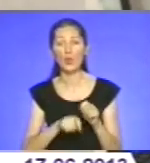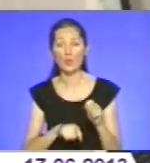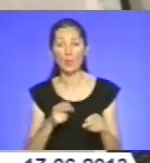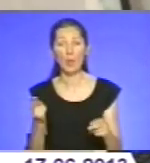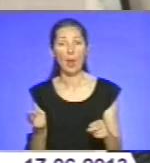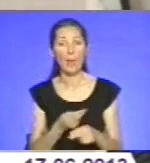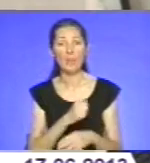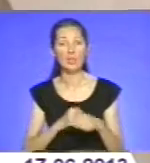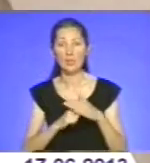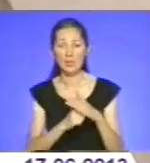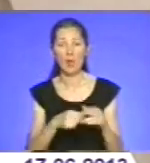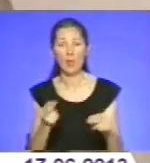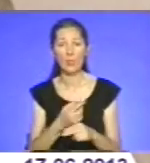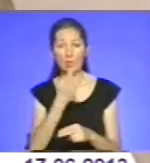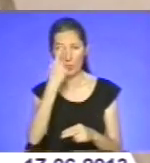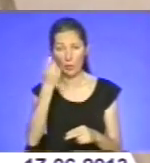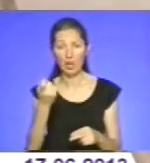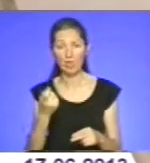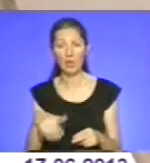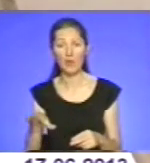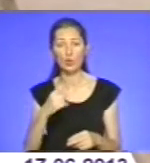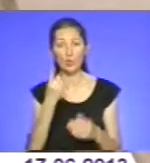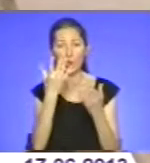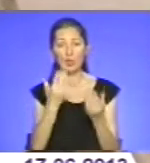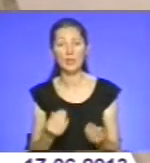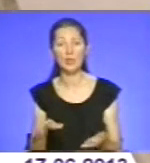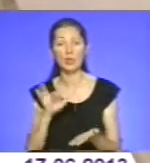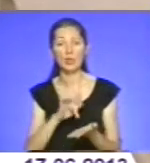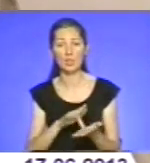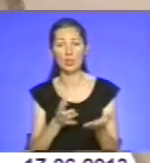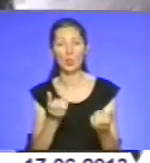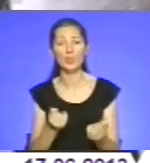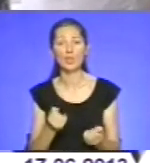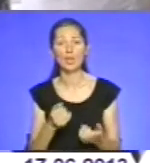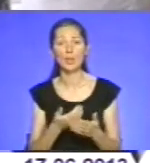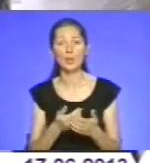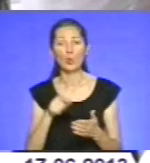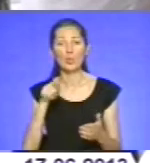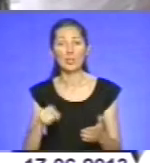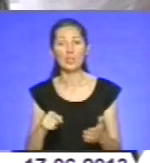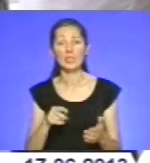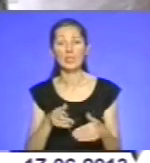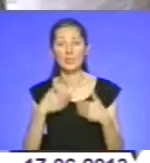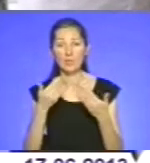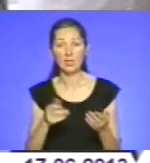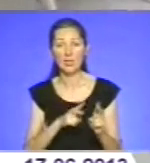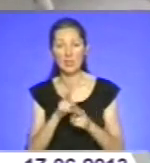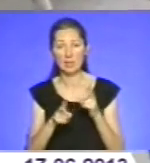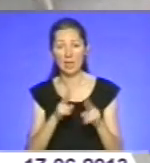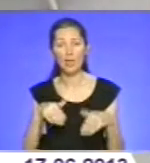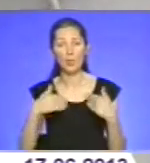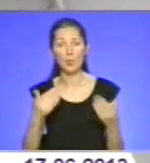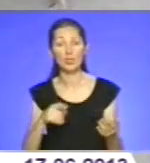тобто без попередження. Всього за день до центру надходять близько 3 тисяч звернень. Скарги та пропозиції українців передають